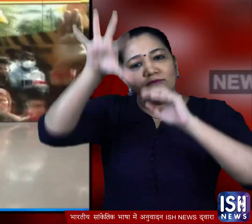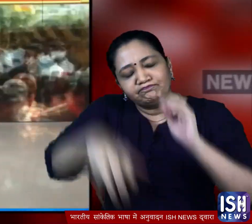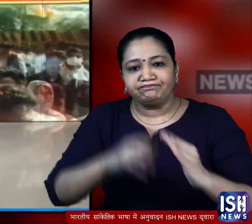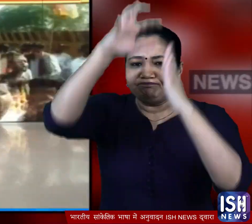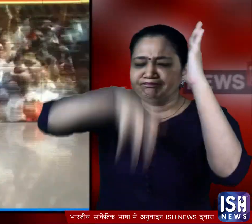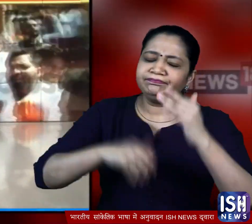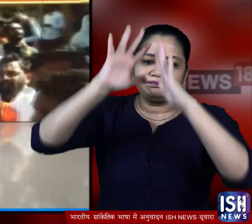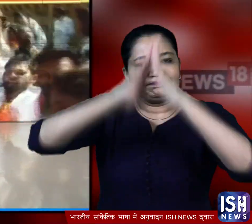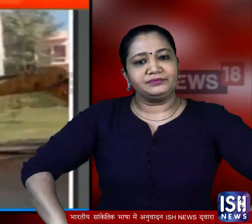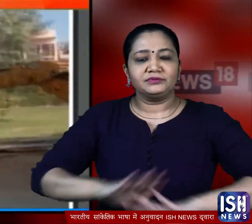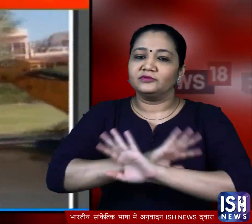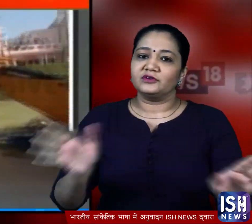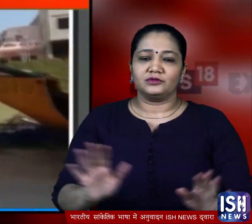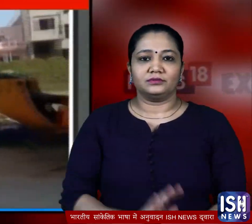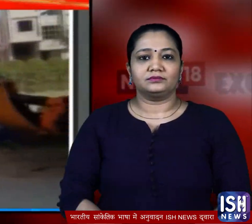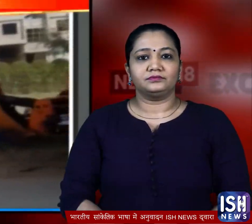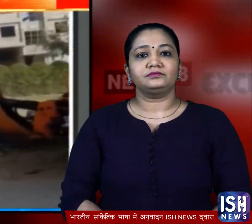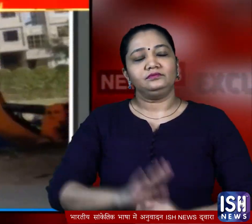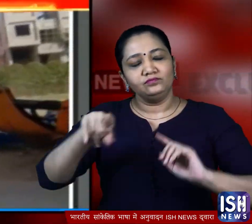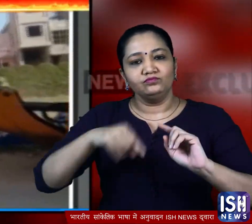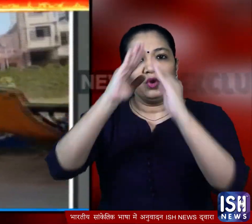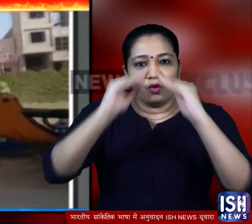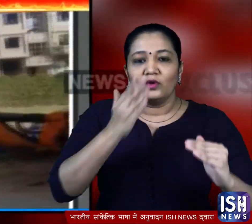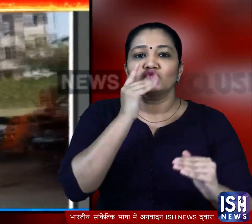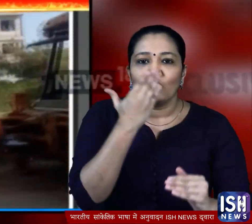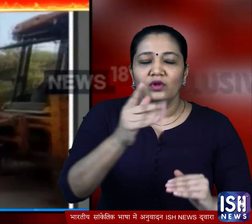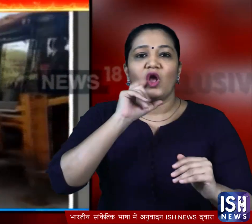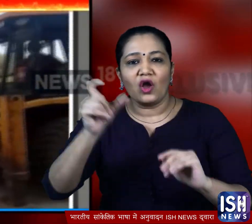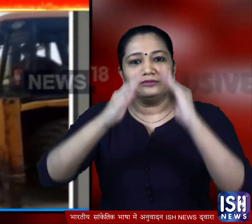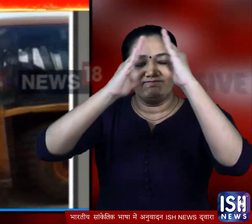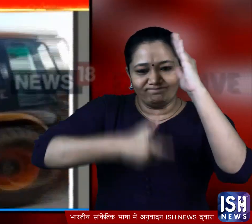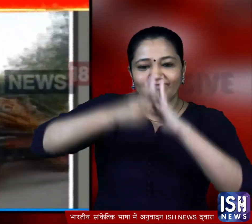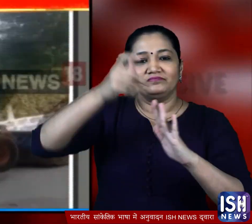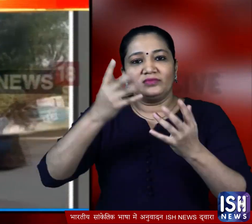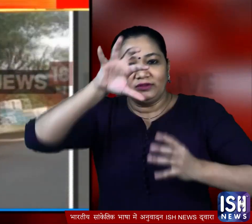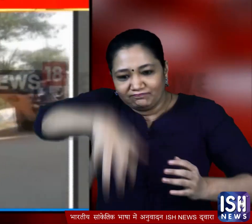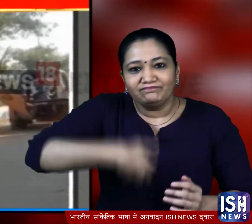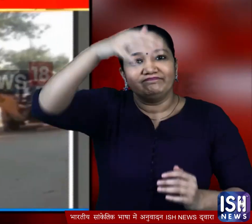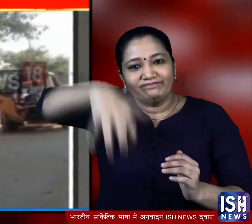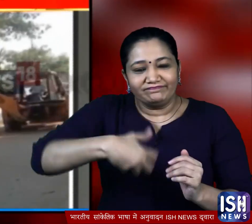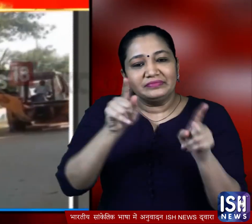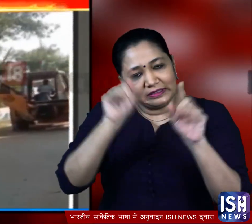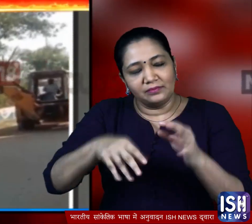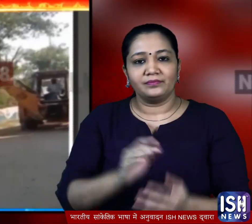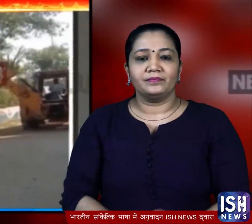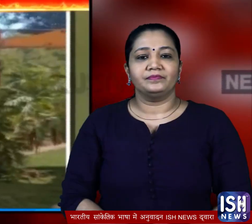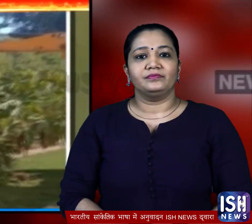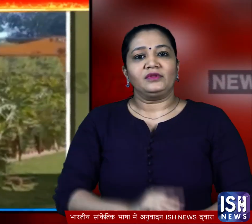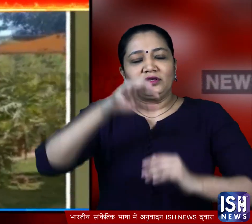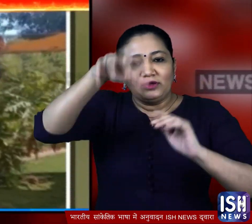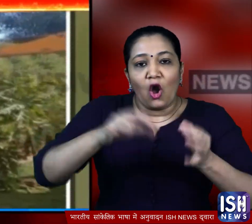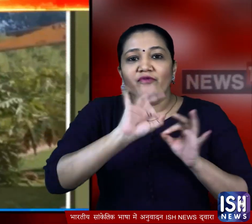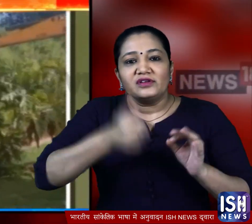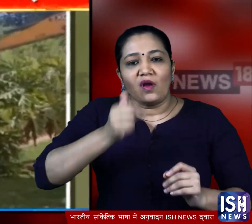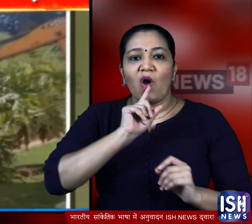ने जमींदोज कर दिया, जिसके लिए उसके बनाए स्कूल और कॉलेज की बिल्डिंग के सामने 2 खुदाई करने वाली मशीन दिखाई दी,